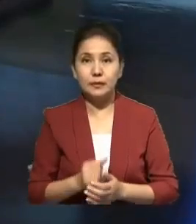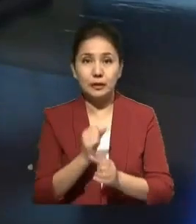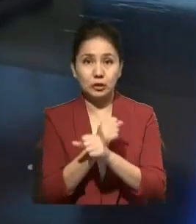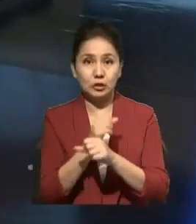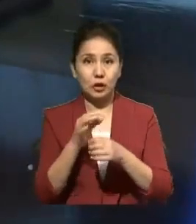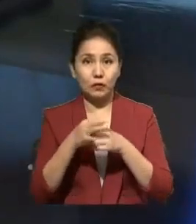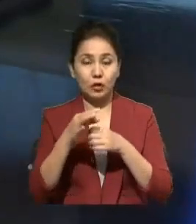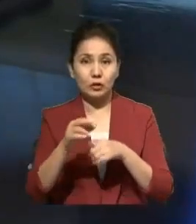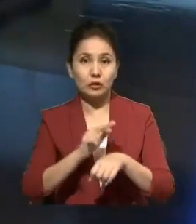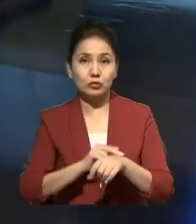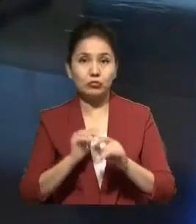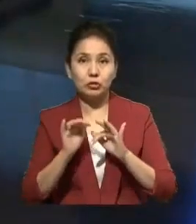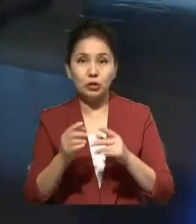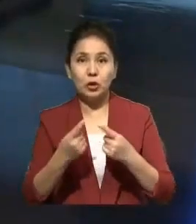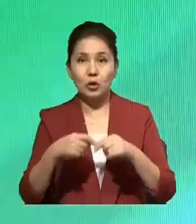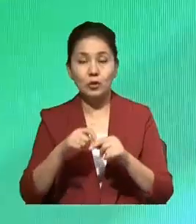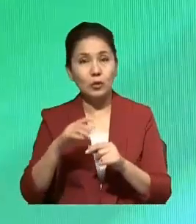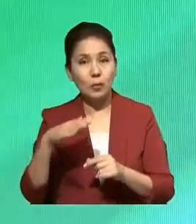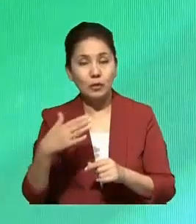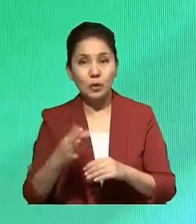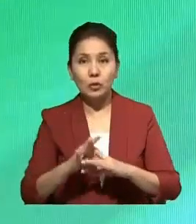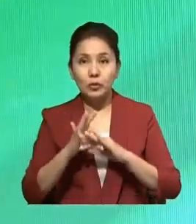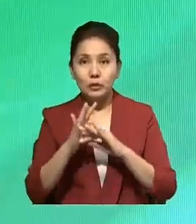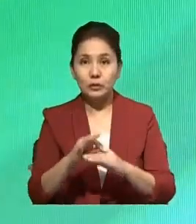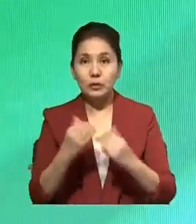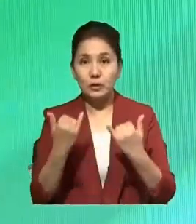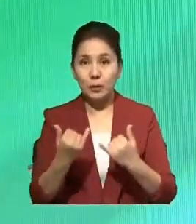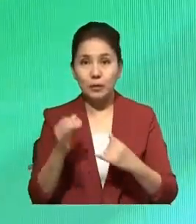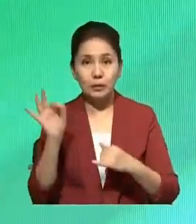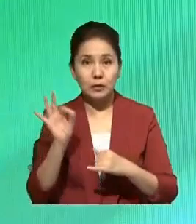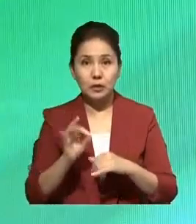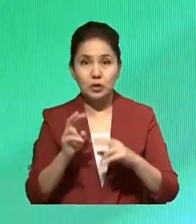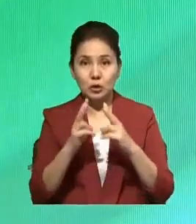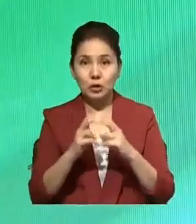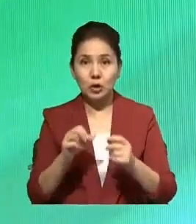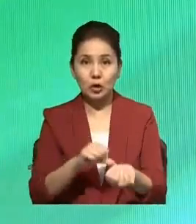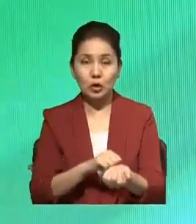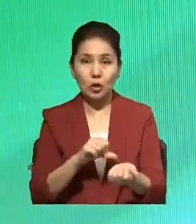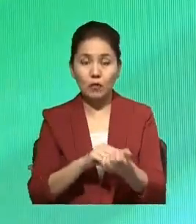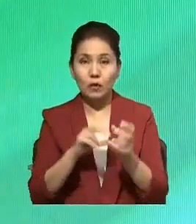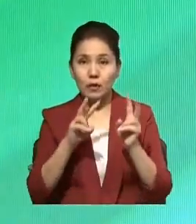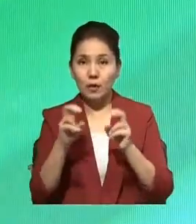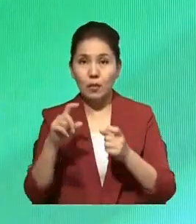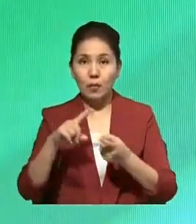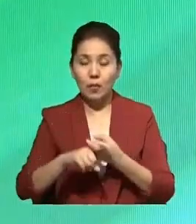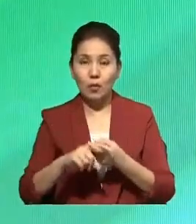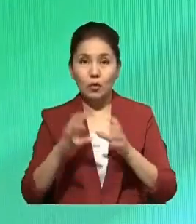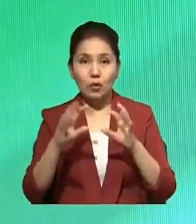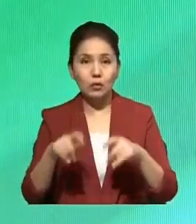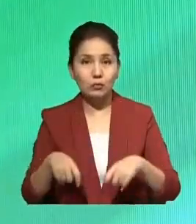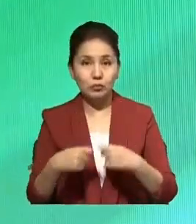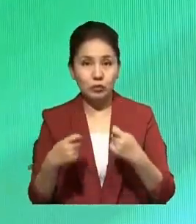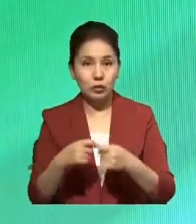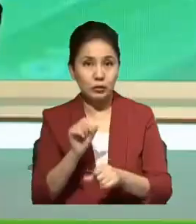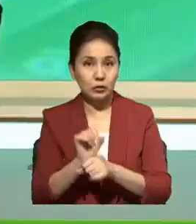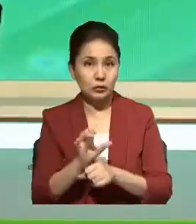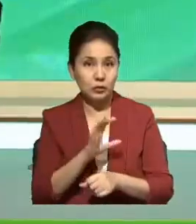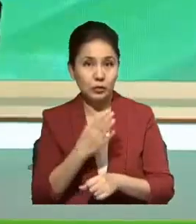Jizzax viloyati ichki ishlar organlari tomonidan o'tkazilgan navbatdagi tezkor tadbirda giyohvandlik bilan bog'liq qonunbuzarlikka chek